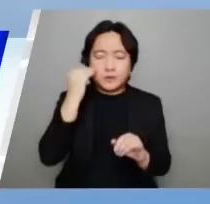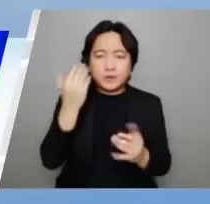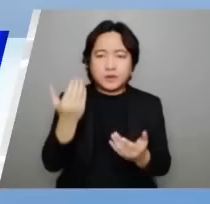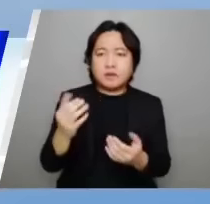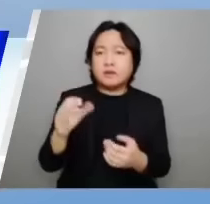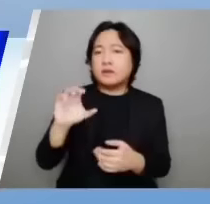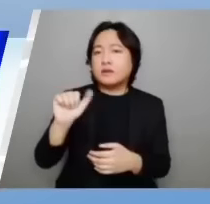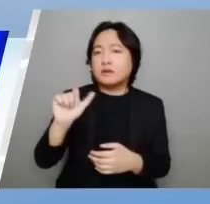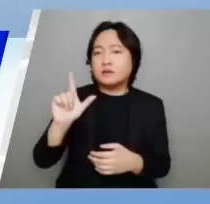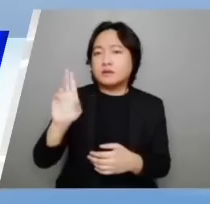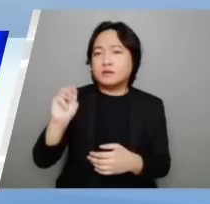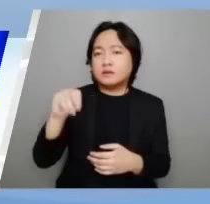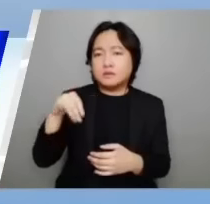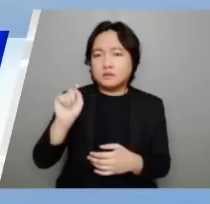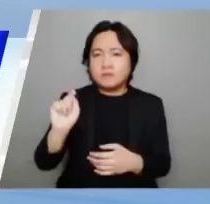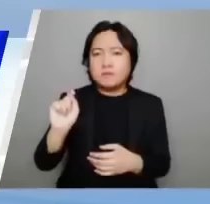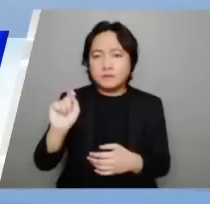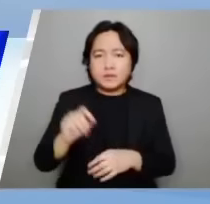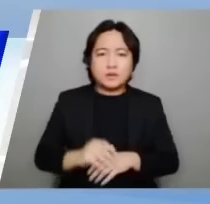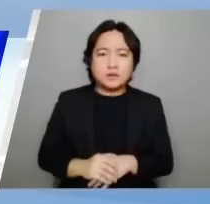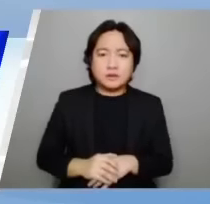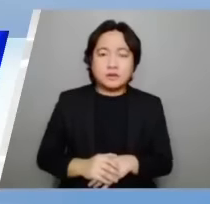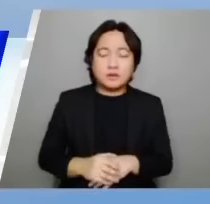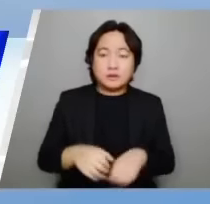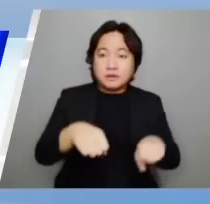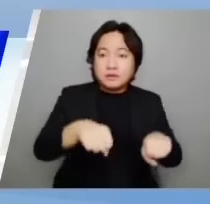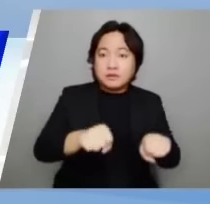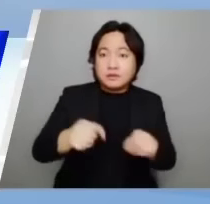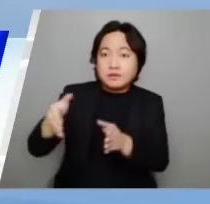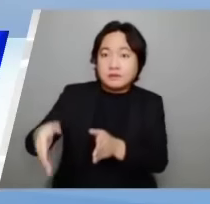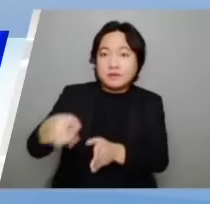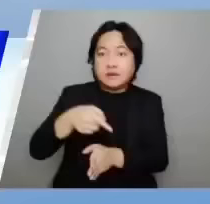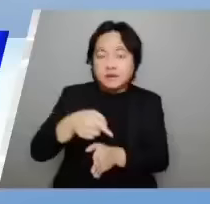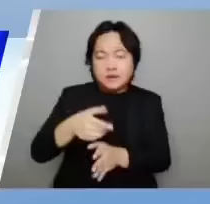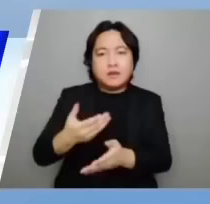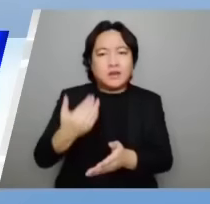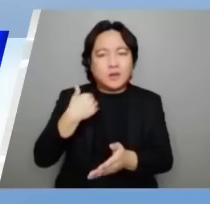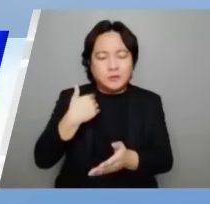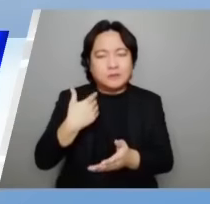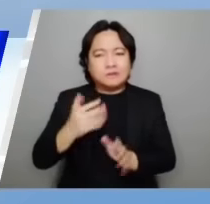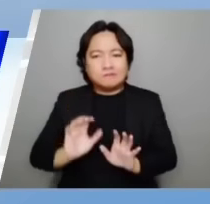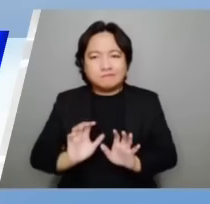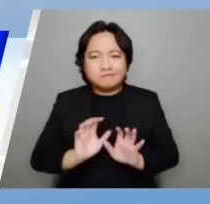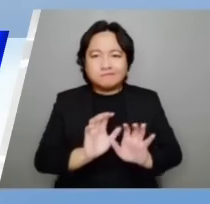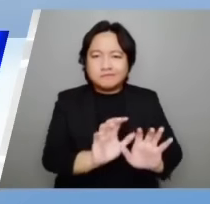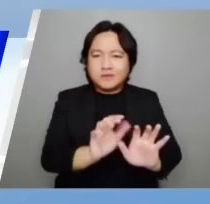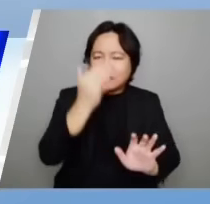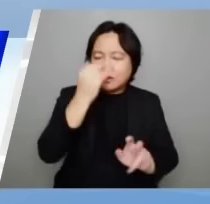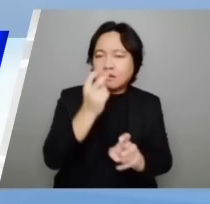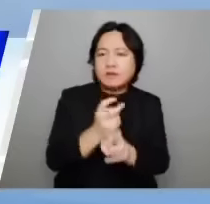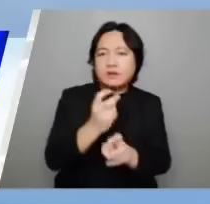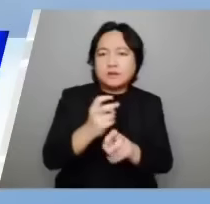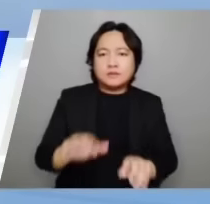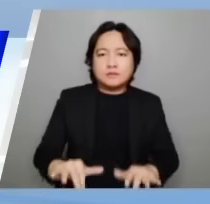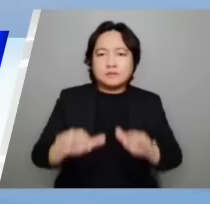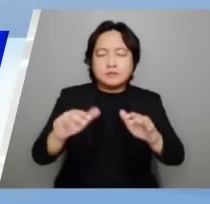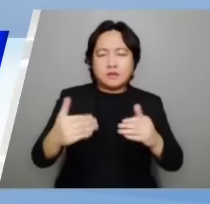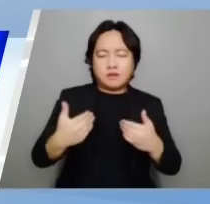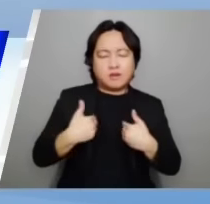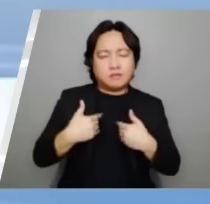Ang tricycle na ito ay tinulak pa ng isa sa mga pasahero dahil hirap sa baha. Ramdam din ang malakas na hangin.